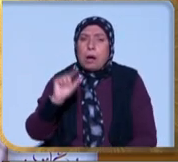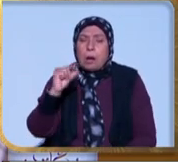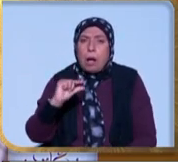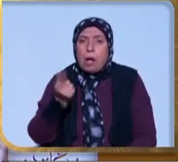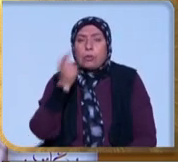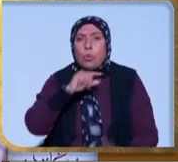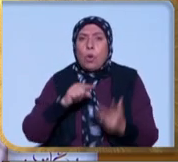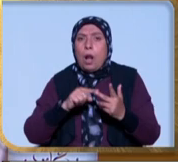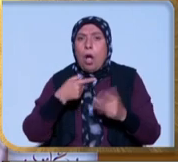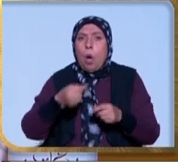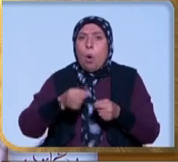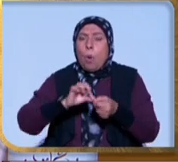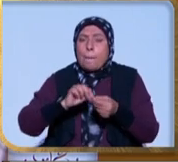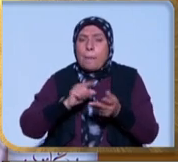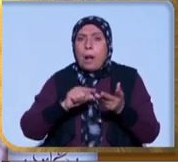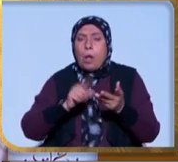الدم،